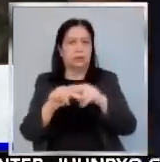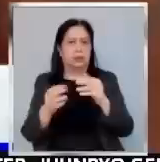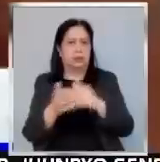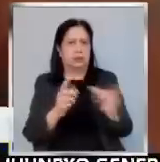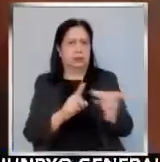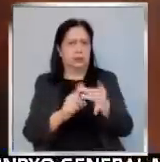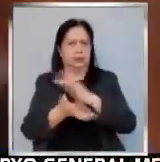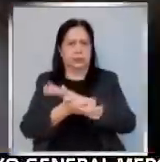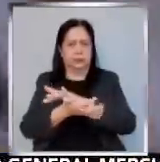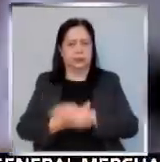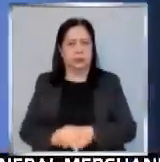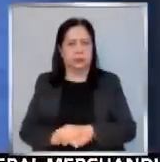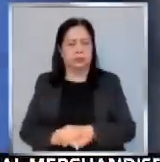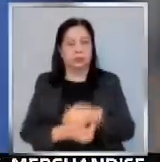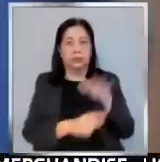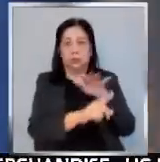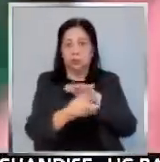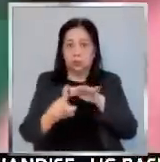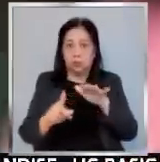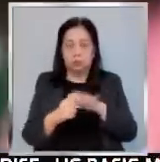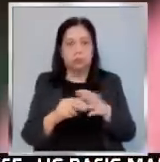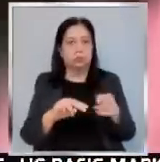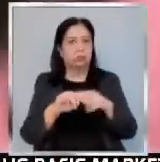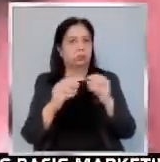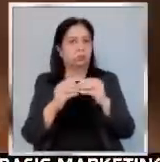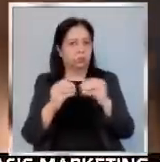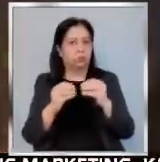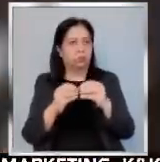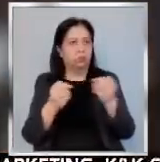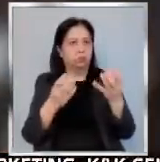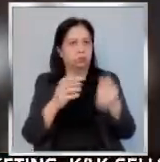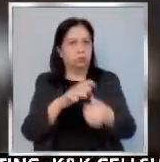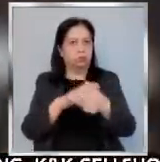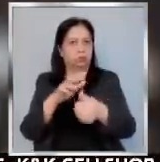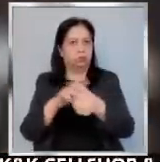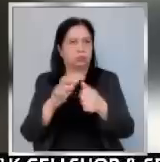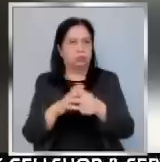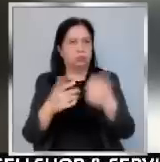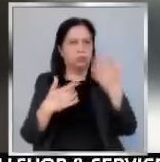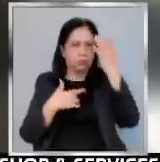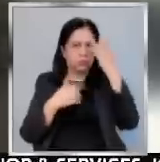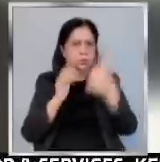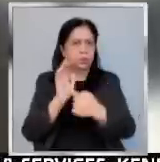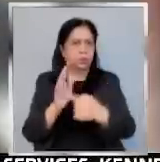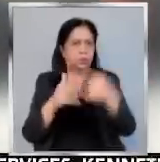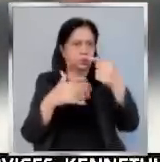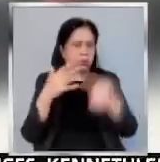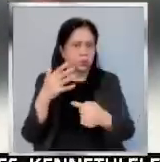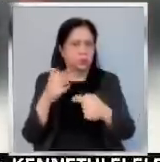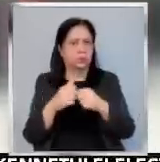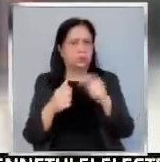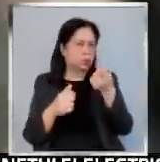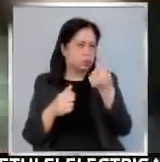COVID-19. Nakikita po natin na tumataas ulit ang mga kaso. Yung mga symptoms po kasi hindi mga mild lang